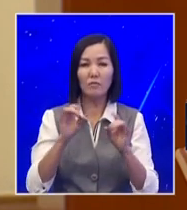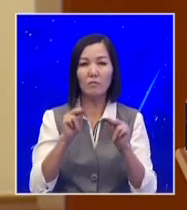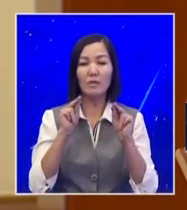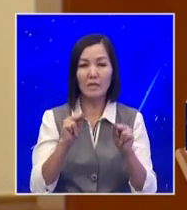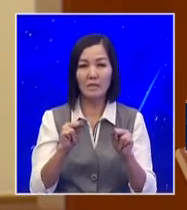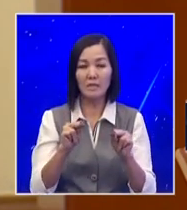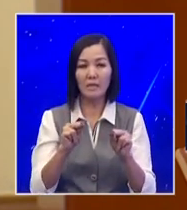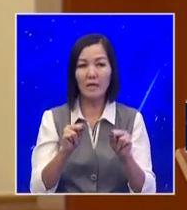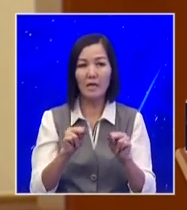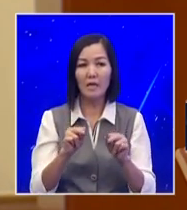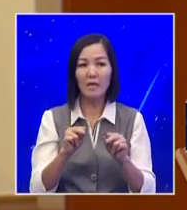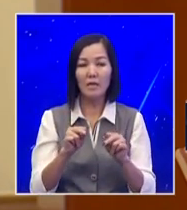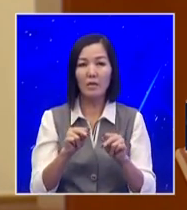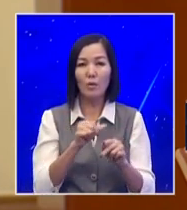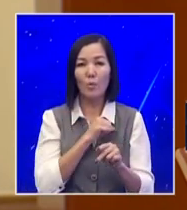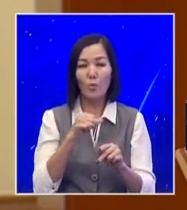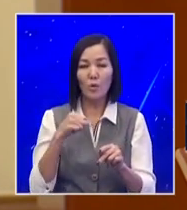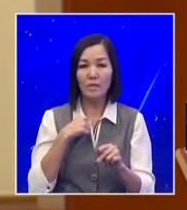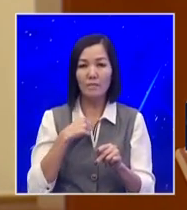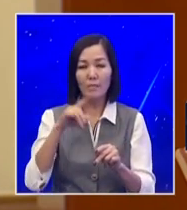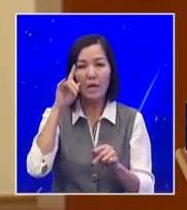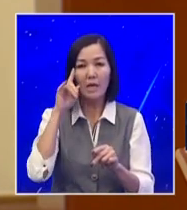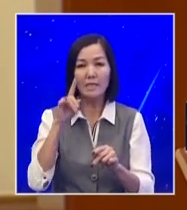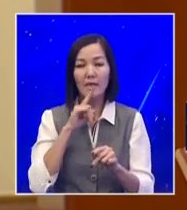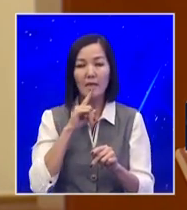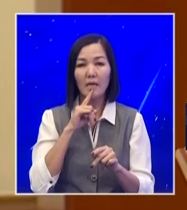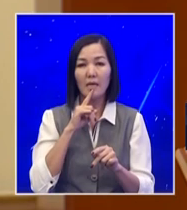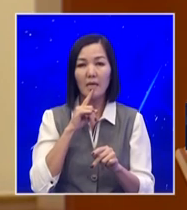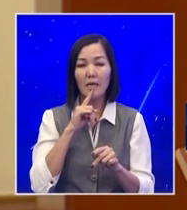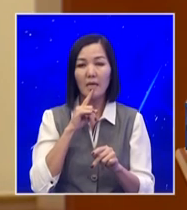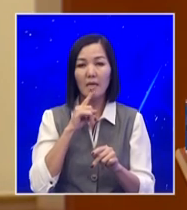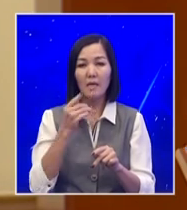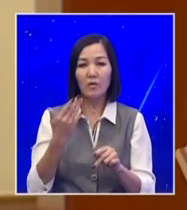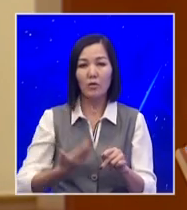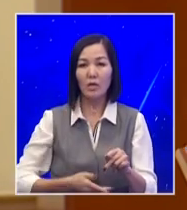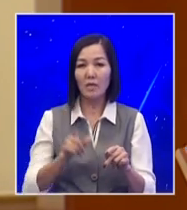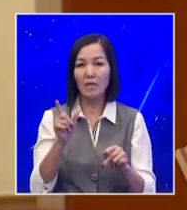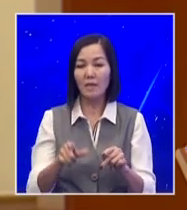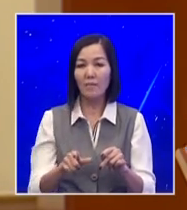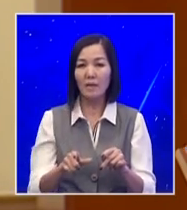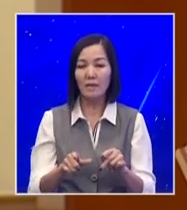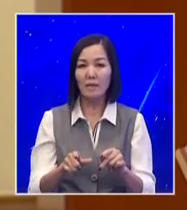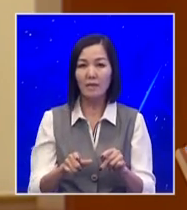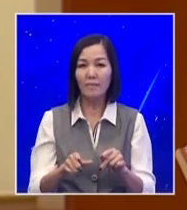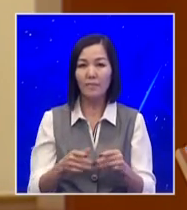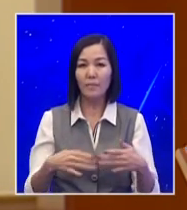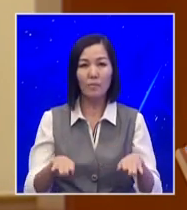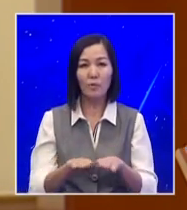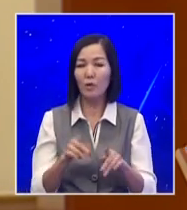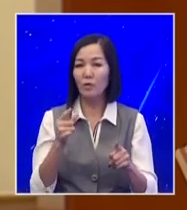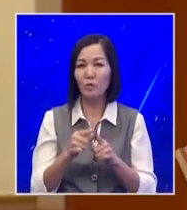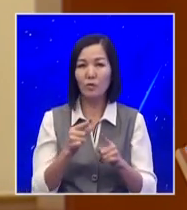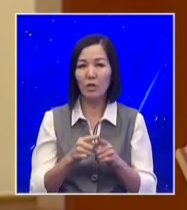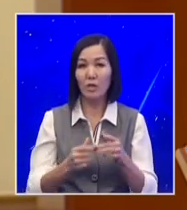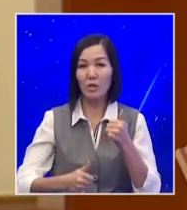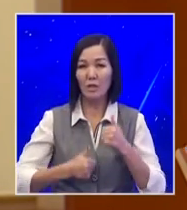мына ең біріншіден өзім қазақ ретінде, Қазақстанның азаматы ретінде бұндай сөздерге әрине